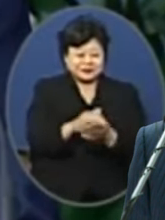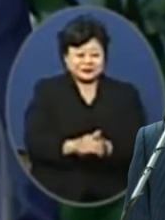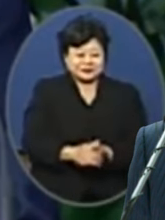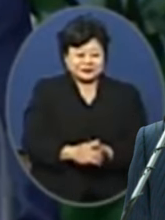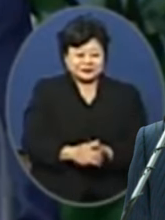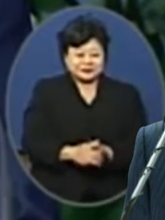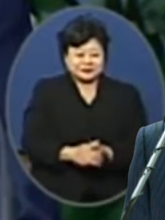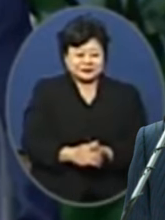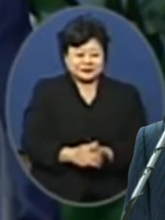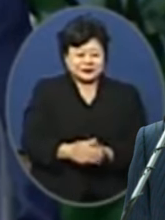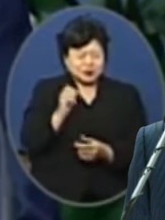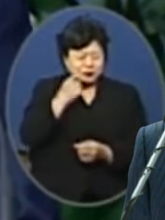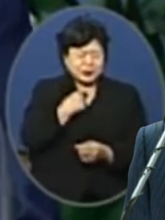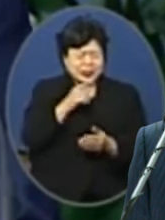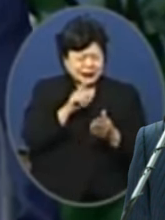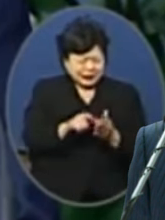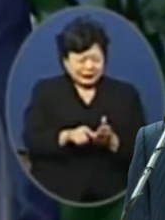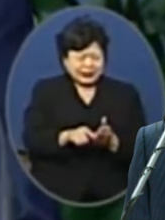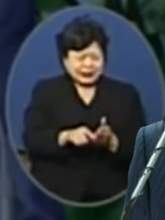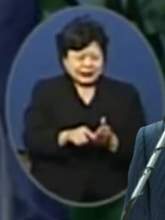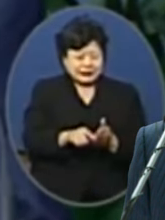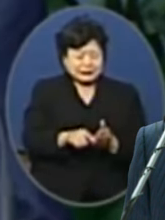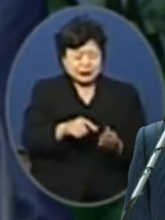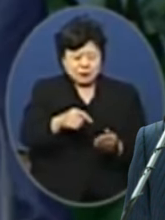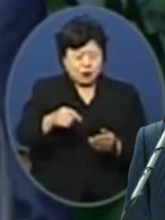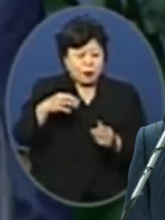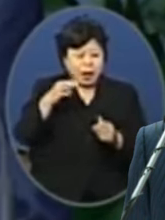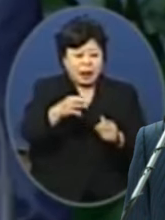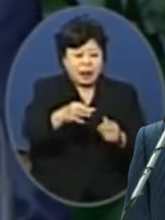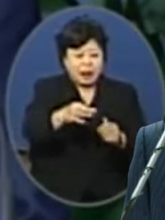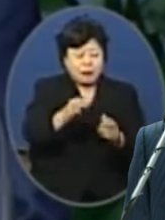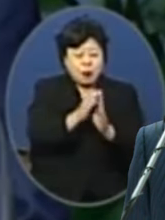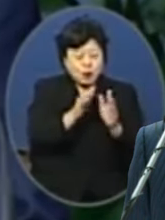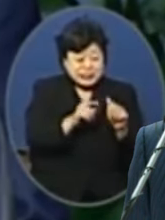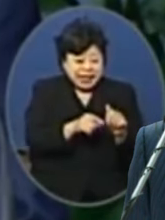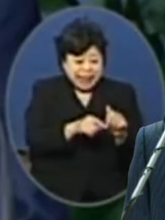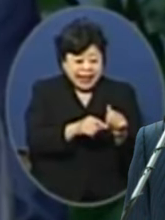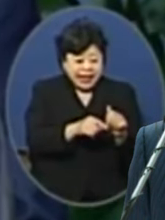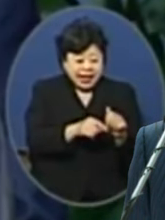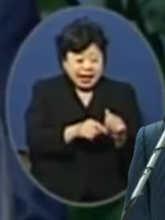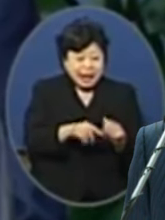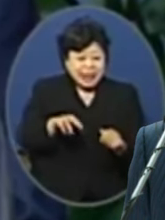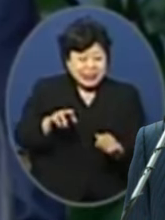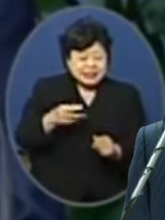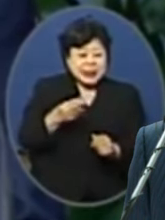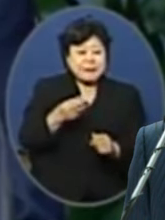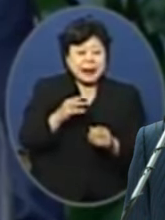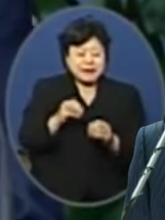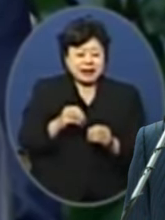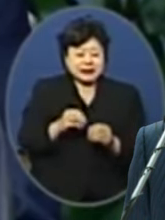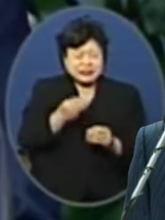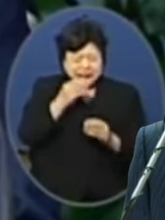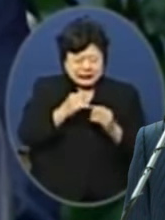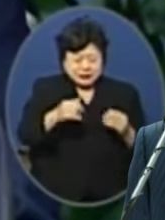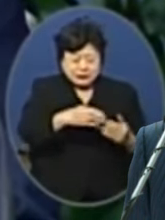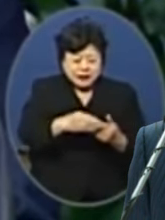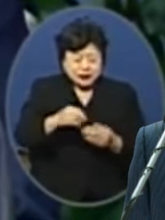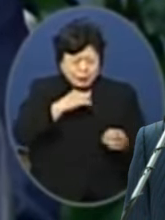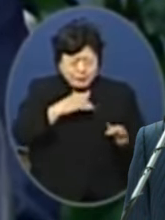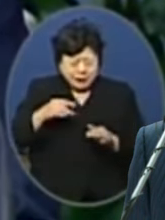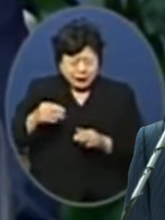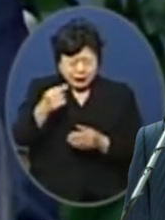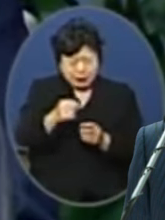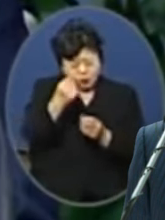그러한 사람을 택하시는 것입니다 모세가 3백만 이스라엘 백성을 데리고 홍해 가에